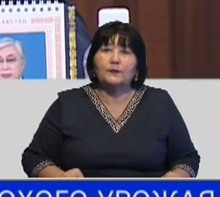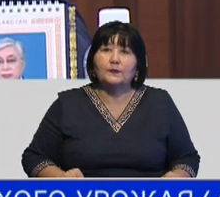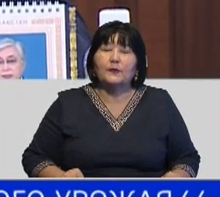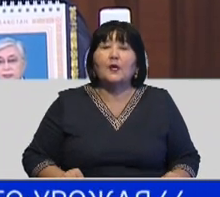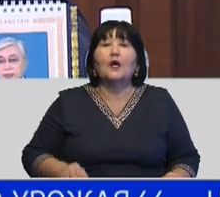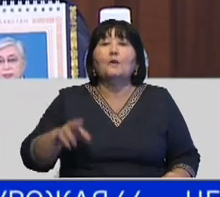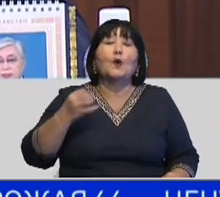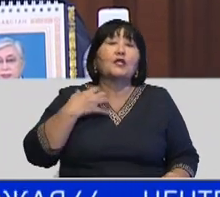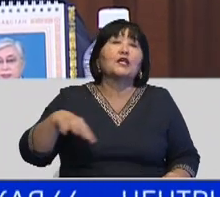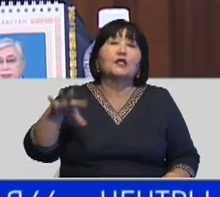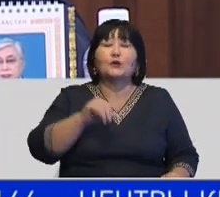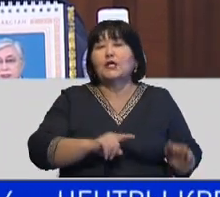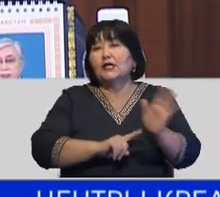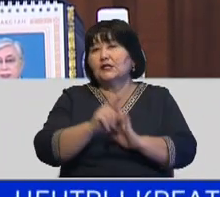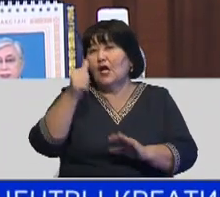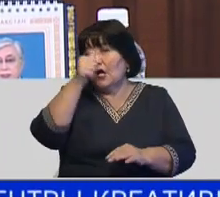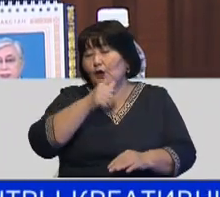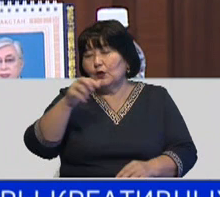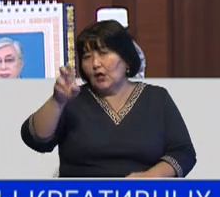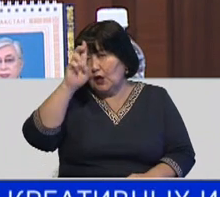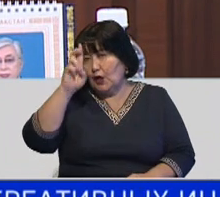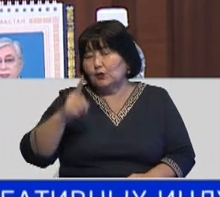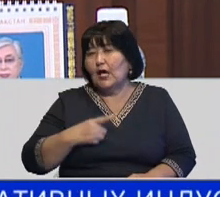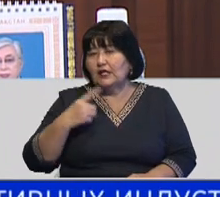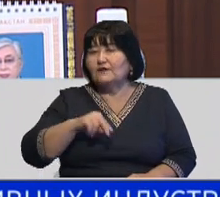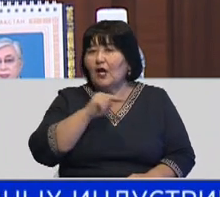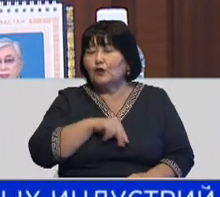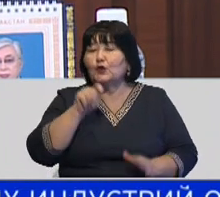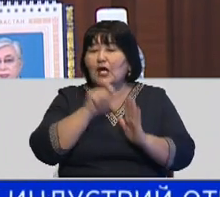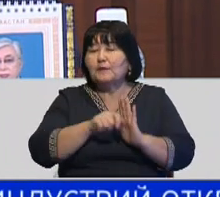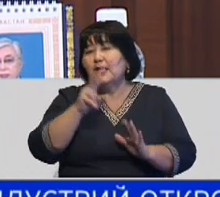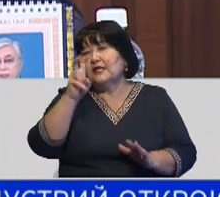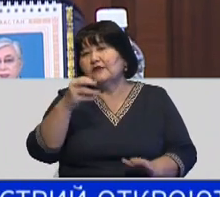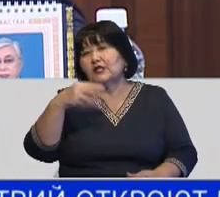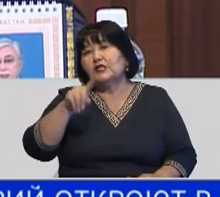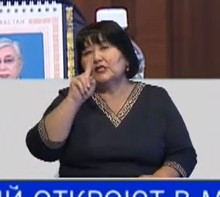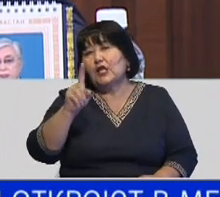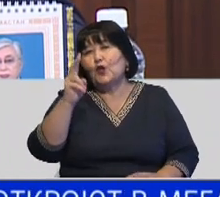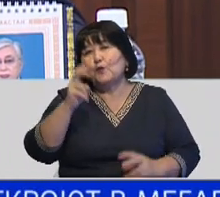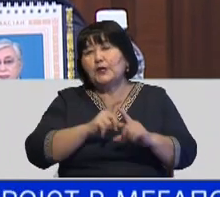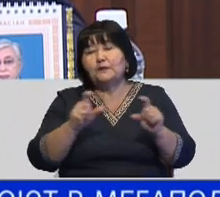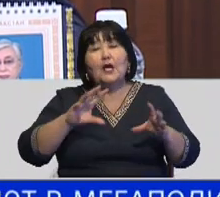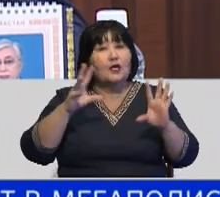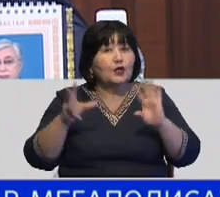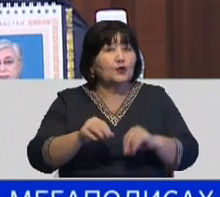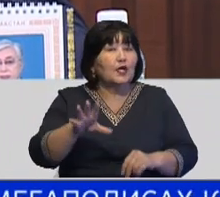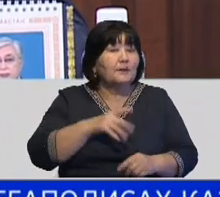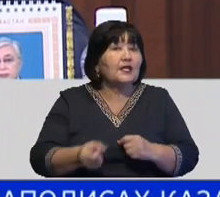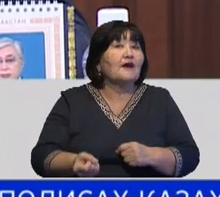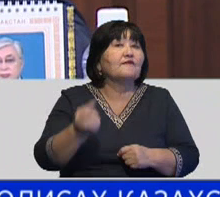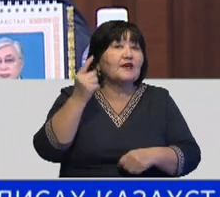вопросу области с начала года государственные инспекторы труда проверили 231 предприятие в результате было